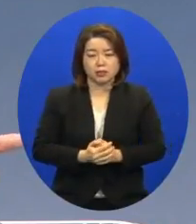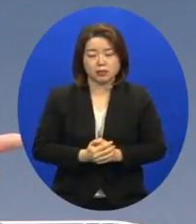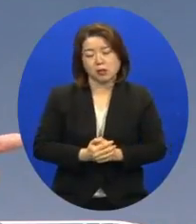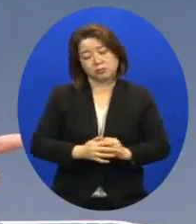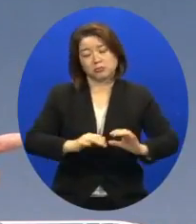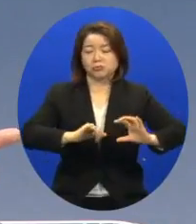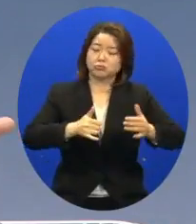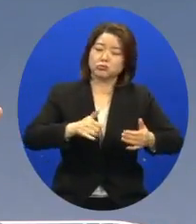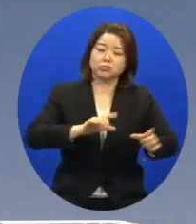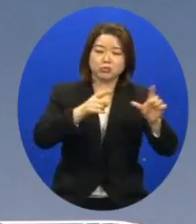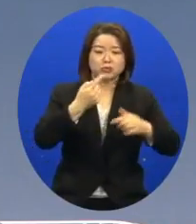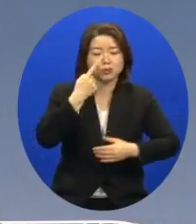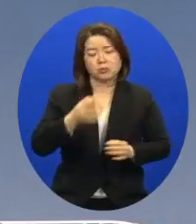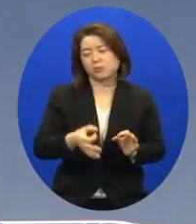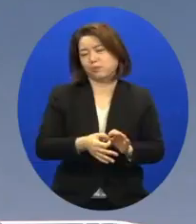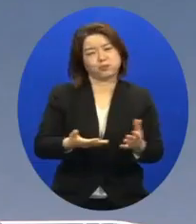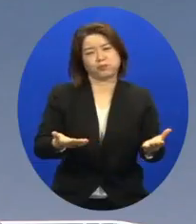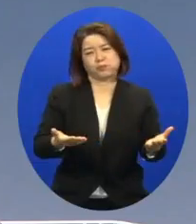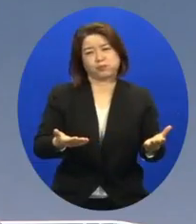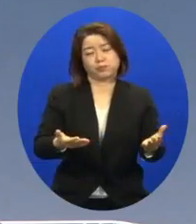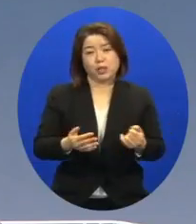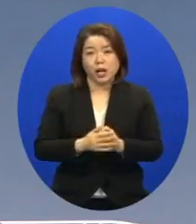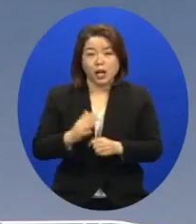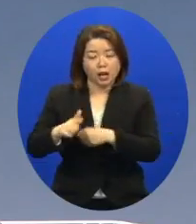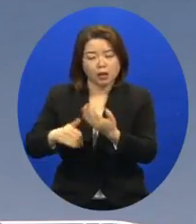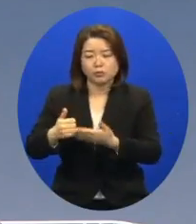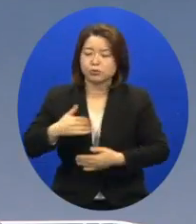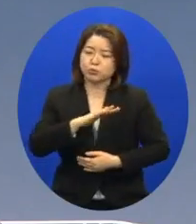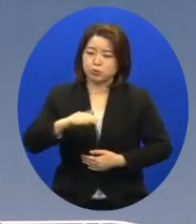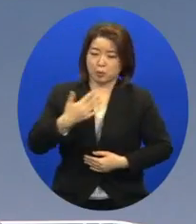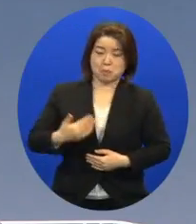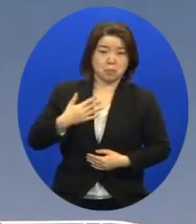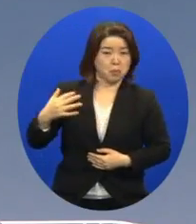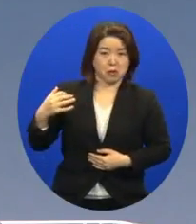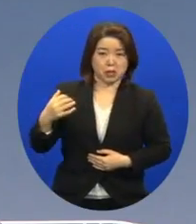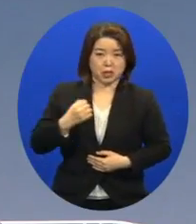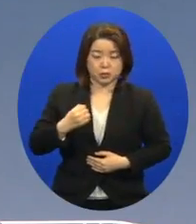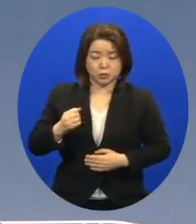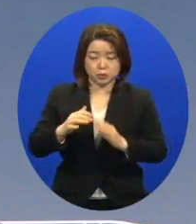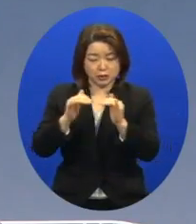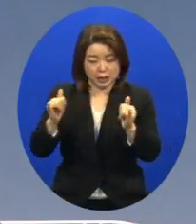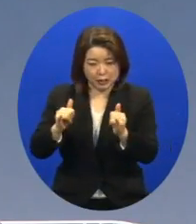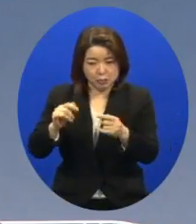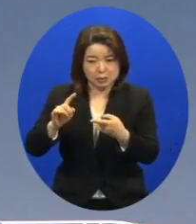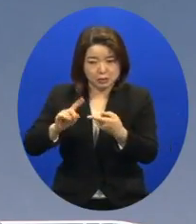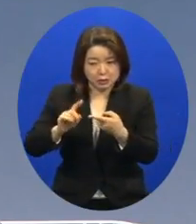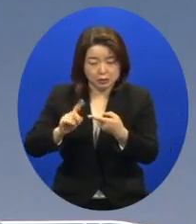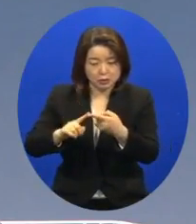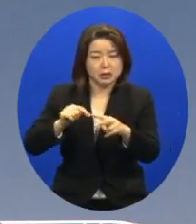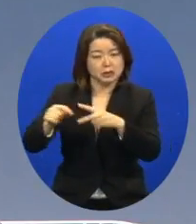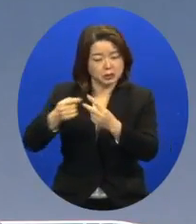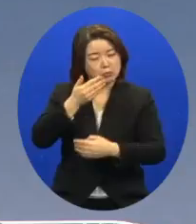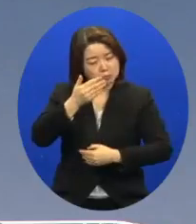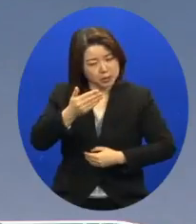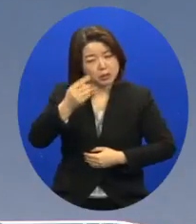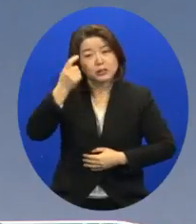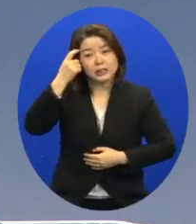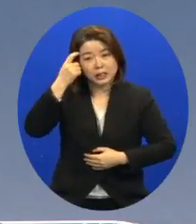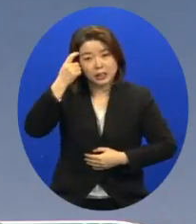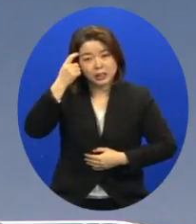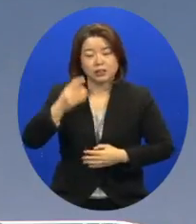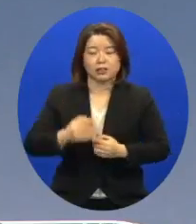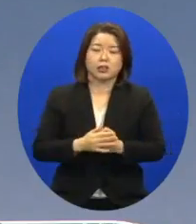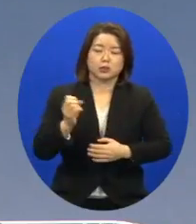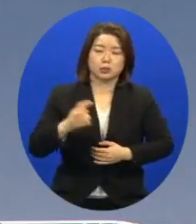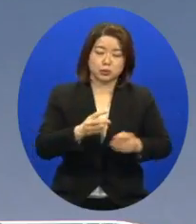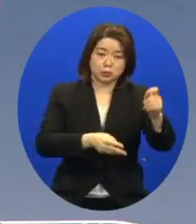없다 하나님도 우리 가 육신을 가지고 사는 것을 이해해 주실 것이다 우리가 고린도 교회의